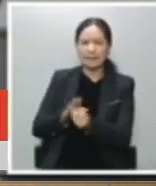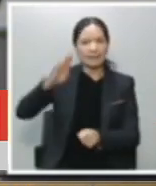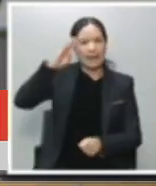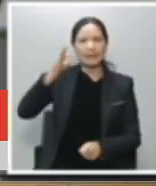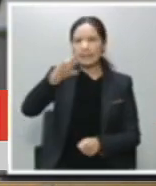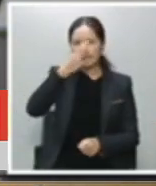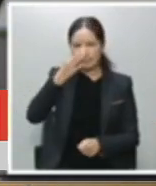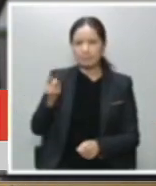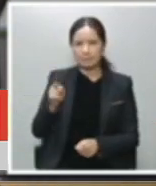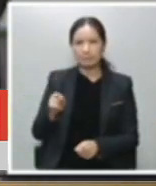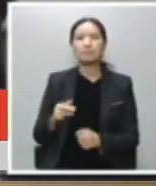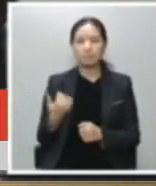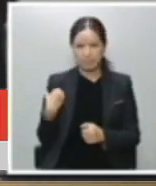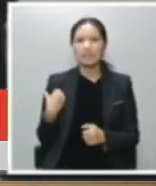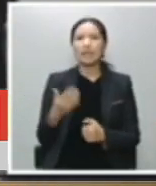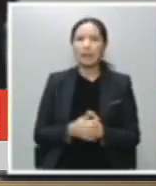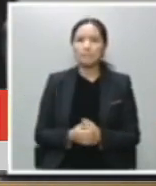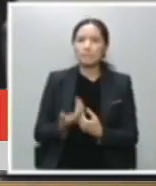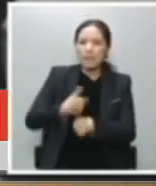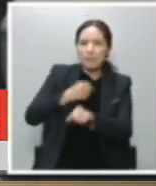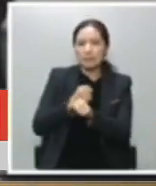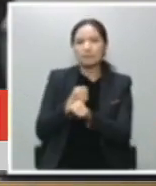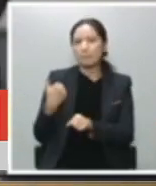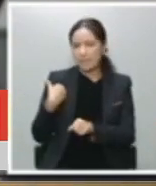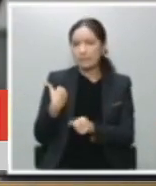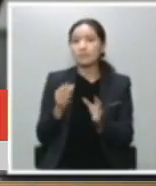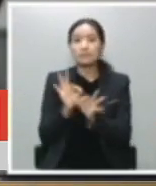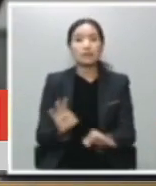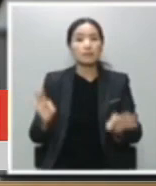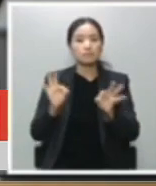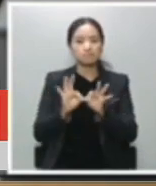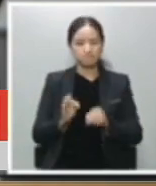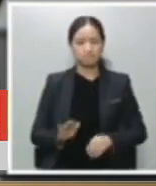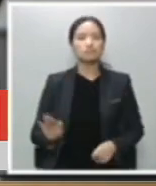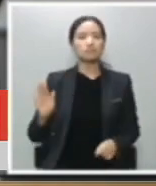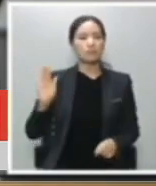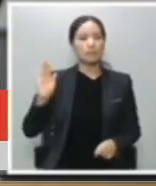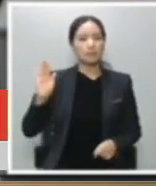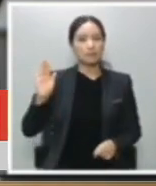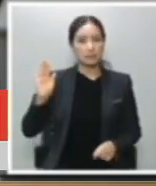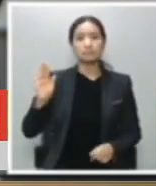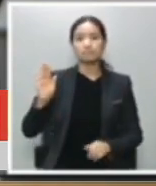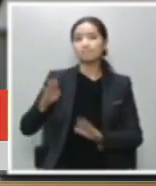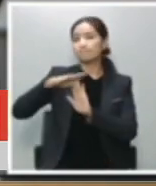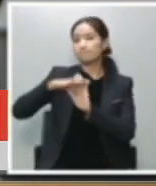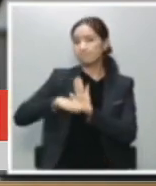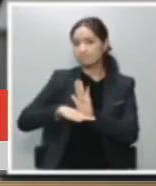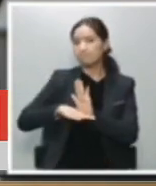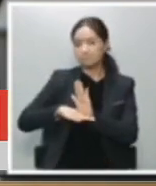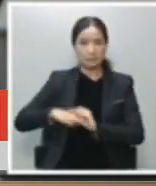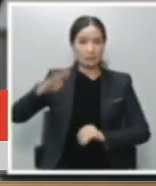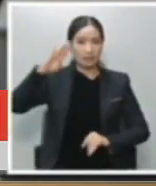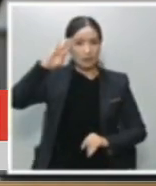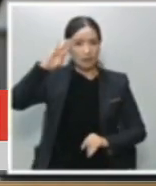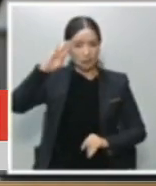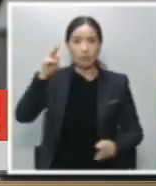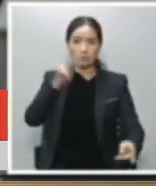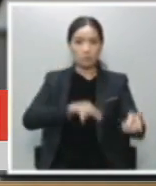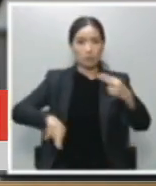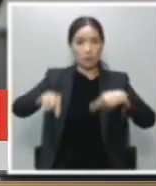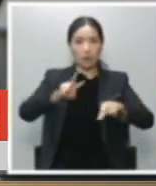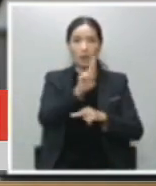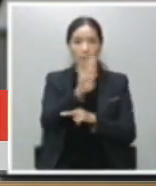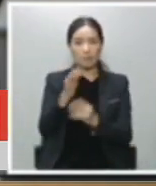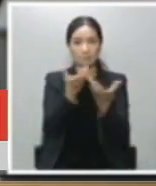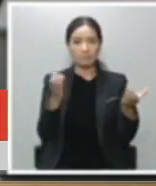มีธรรมเนียมปฏิบัติสำคัญอยู่ประการหนึ่งก็คือการถวายสัตย์ปฏิญาณทหารจะยึดมั่นการปกครองระบอบประช